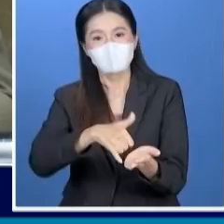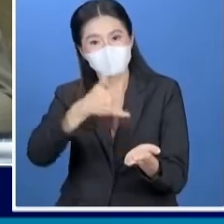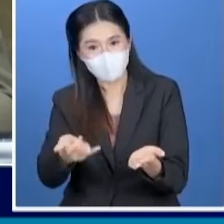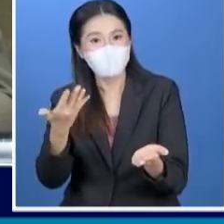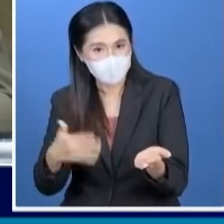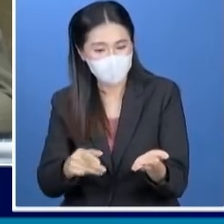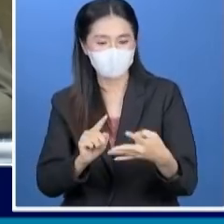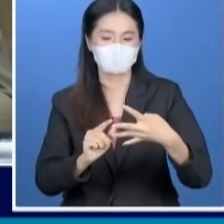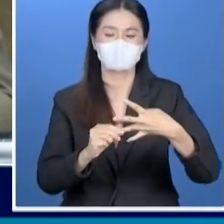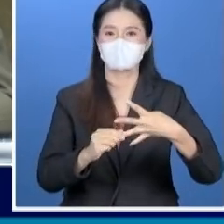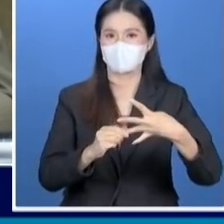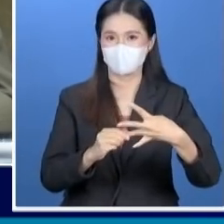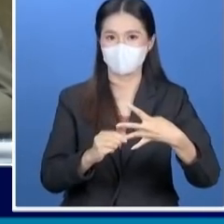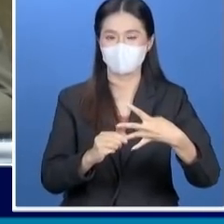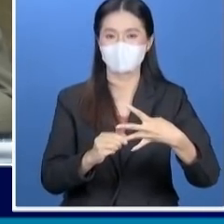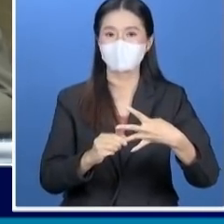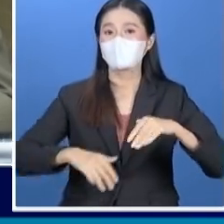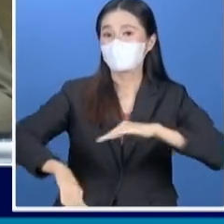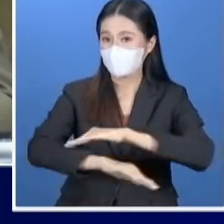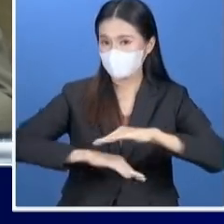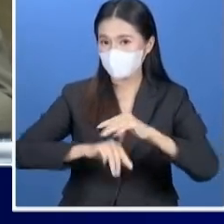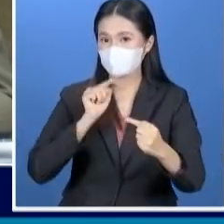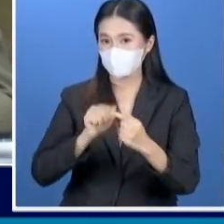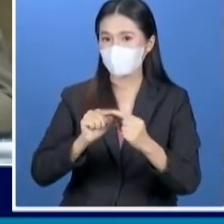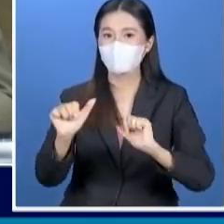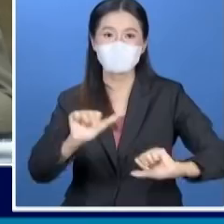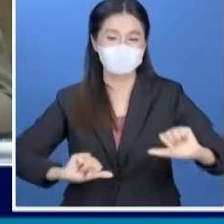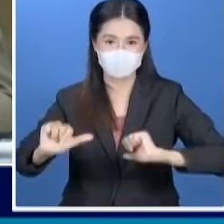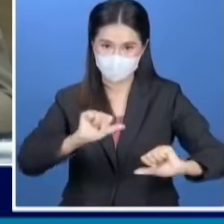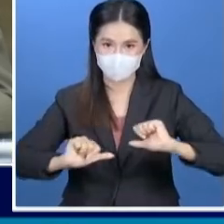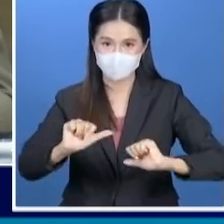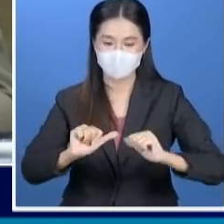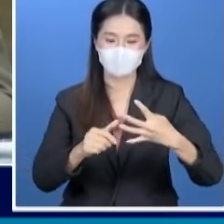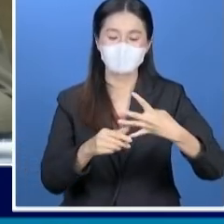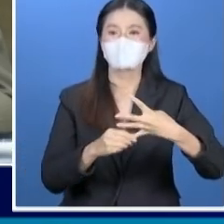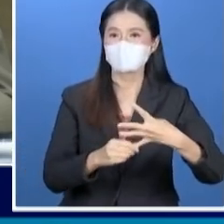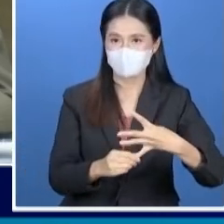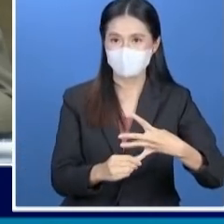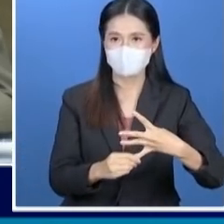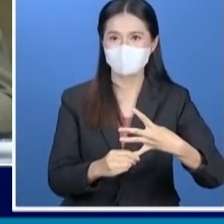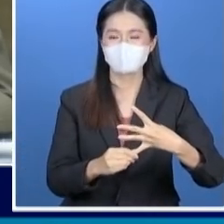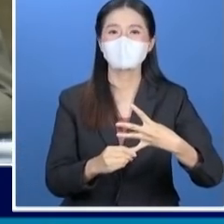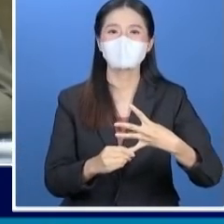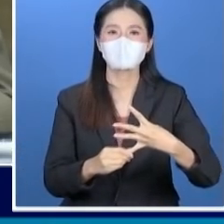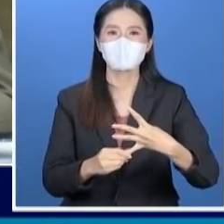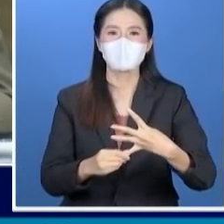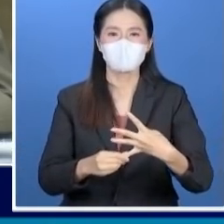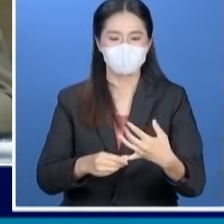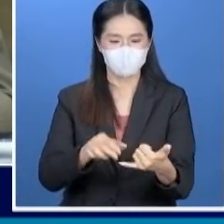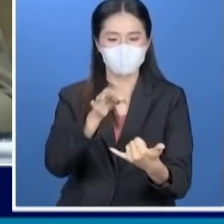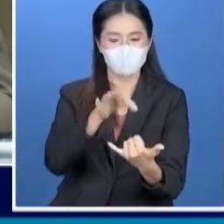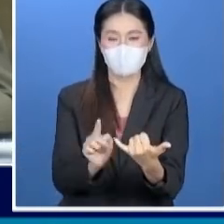ตุ 3. หลักฐานทางนิติวิทยาศาสตร์ 4. สภาพบาดแผลที่เกิ